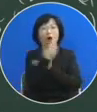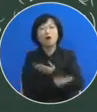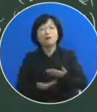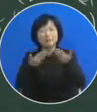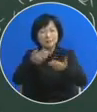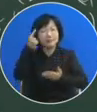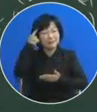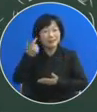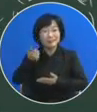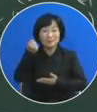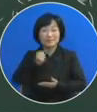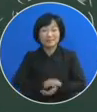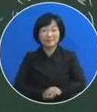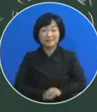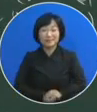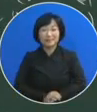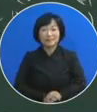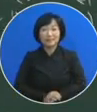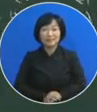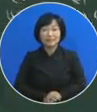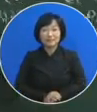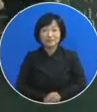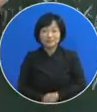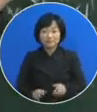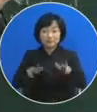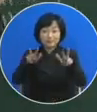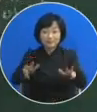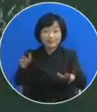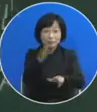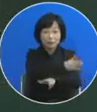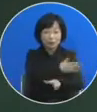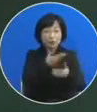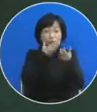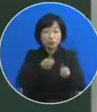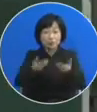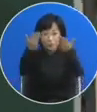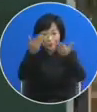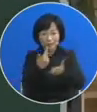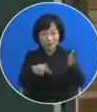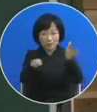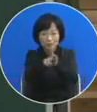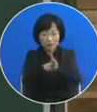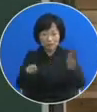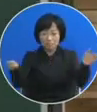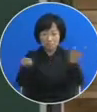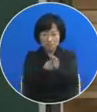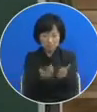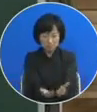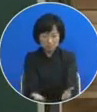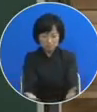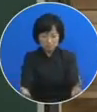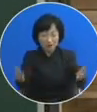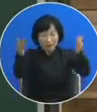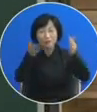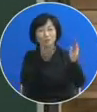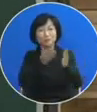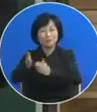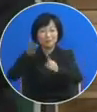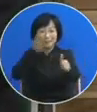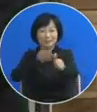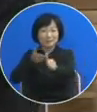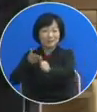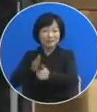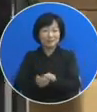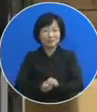speaking. 이제는 축복받을 그릇을 준비해라. And now prepare your vessel of blessings. 여러분들 이제는